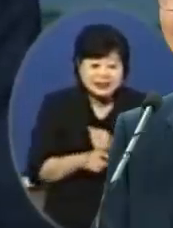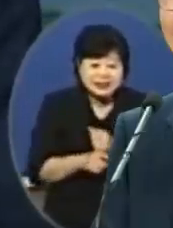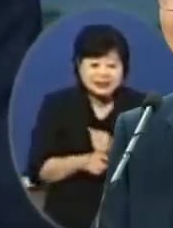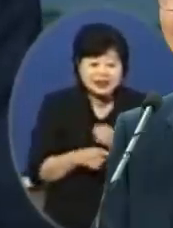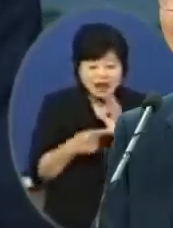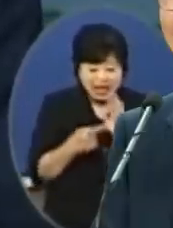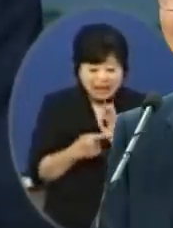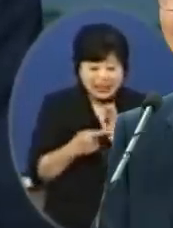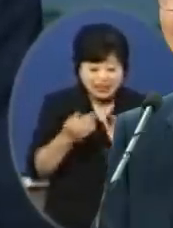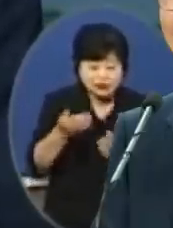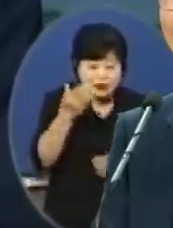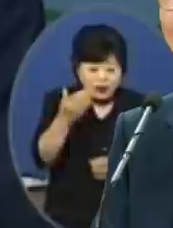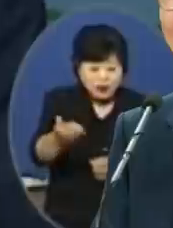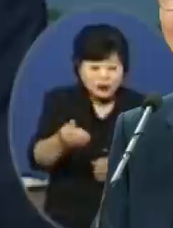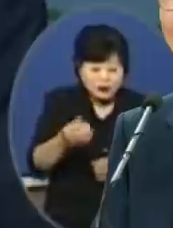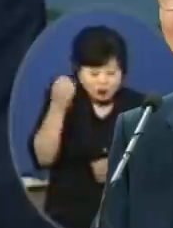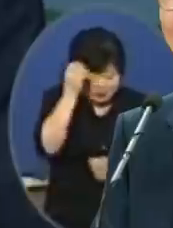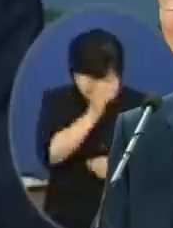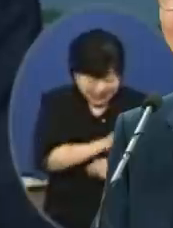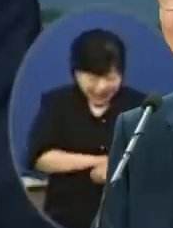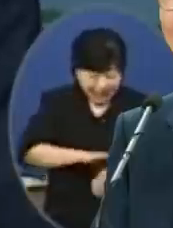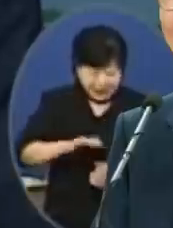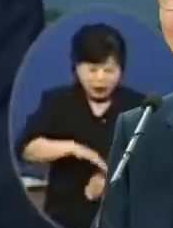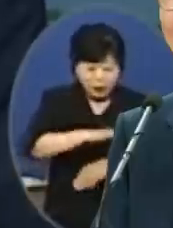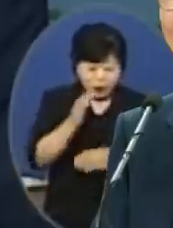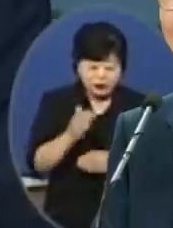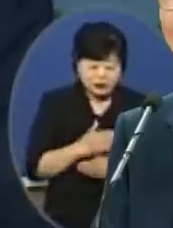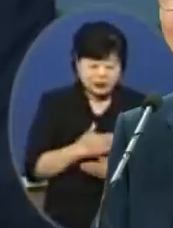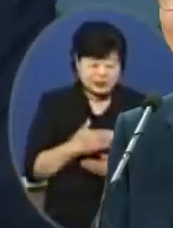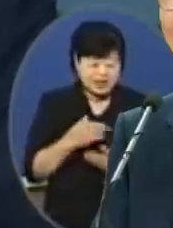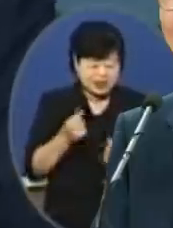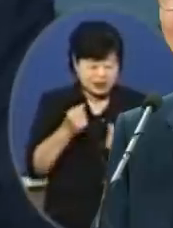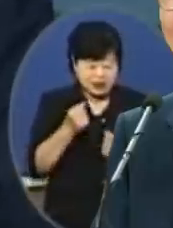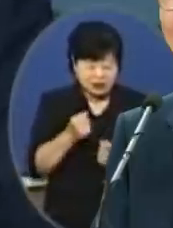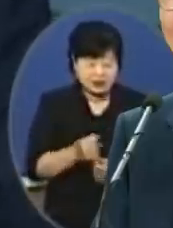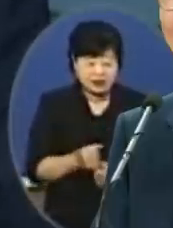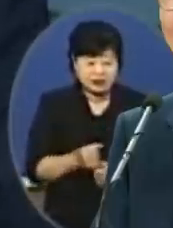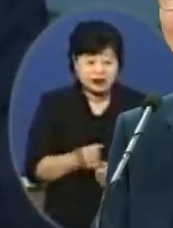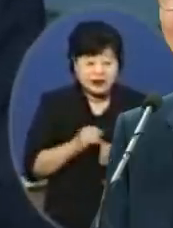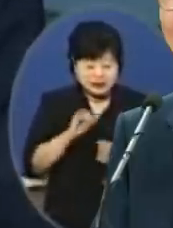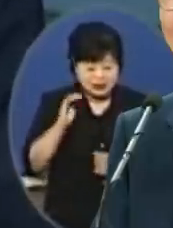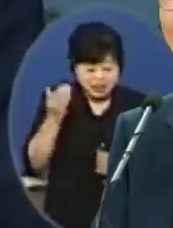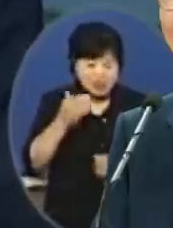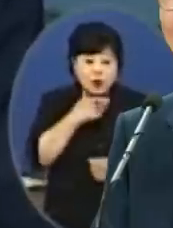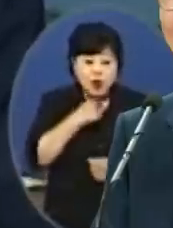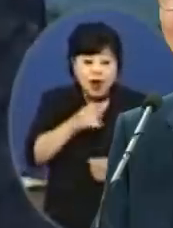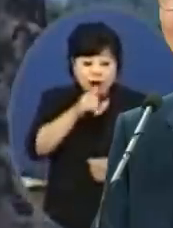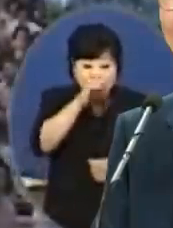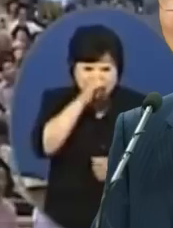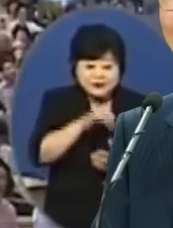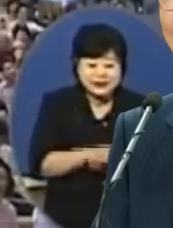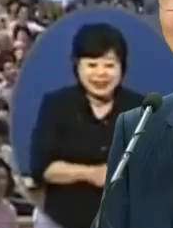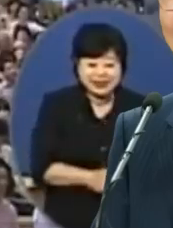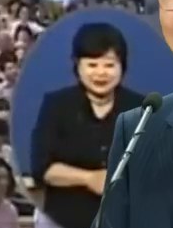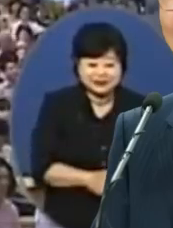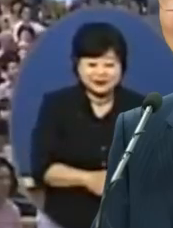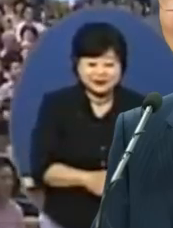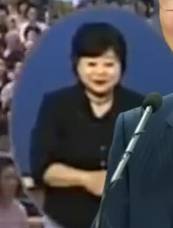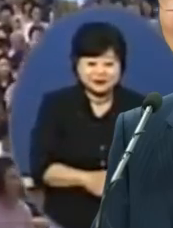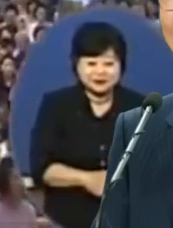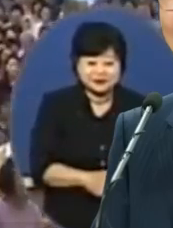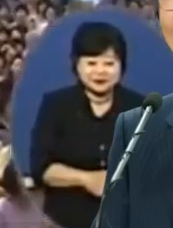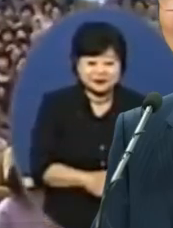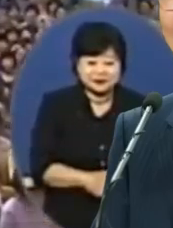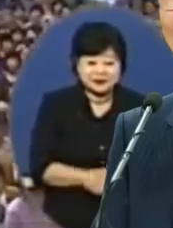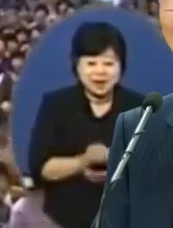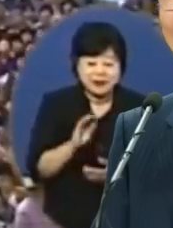여러분에게 나타내서 여러분이 영혼이 잘 되고 범사에 잘 되고 강건한 백성들이 되기를 원하시고 계신 것입니다.